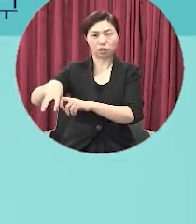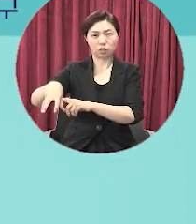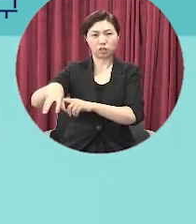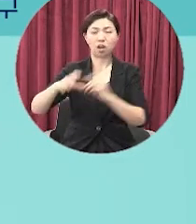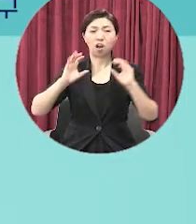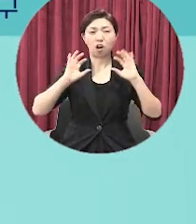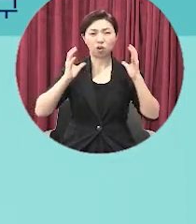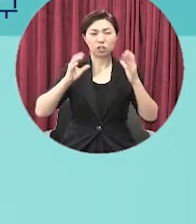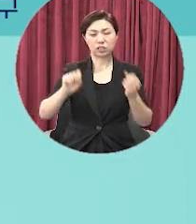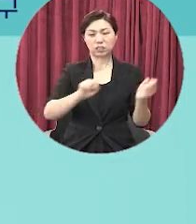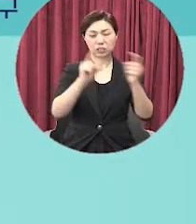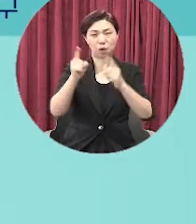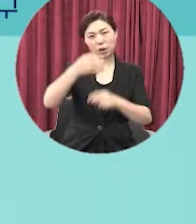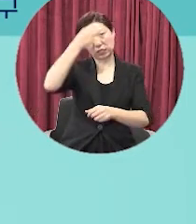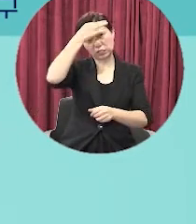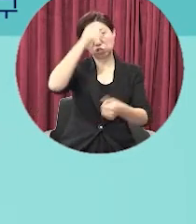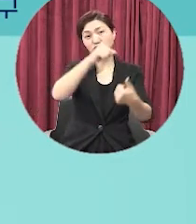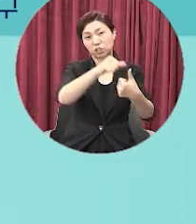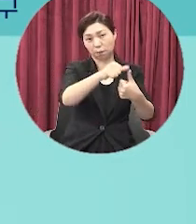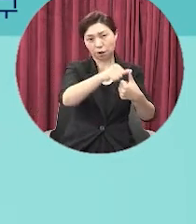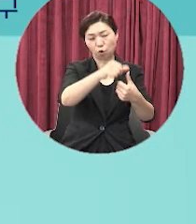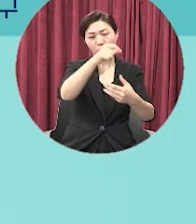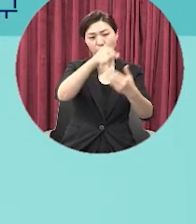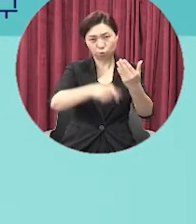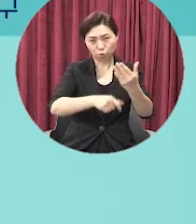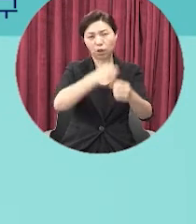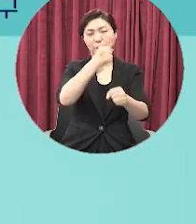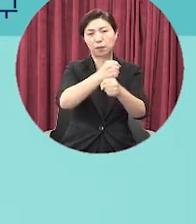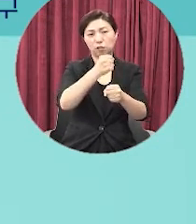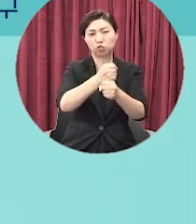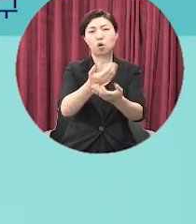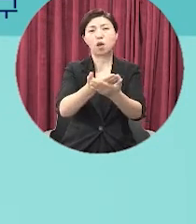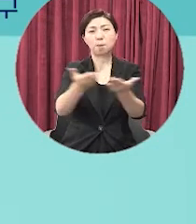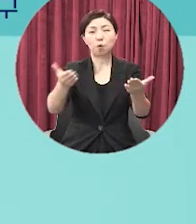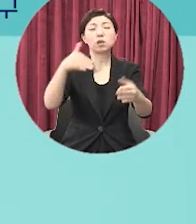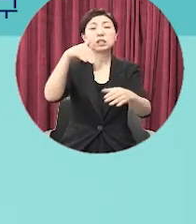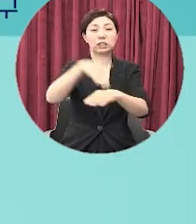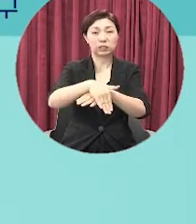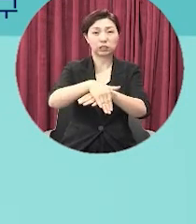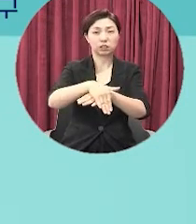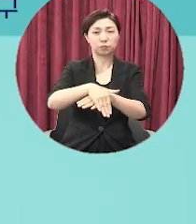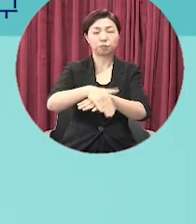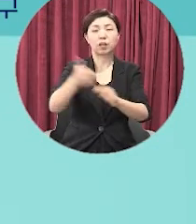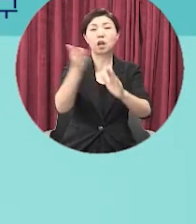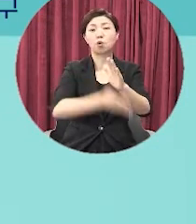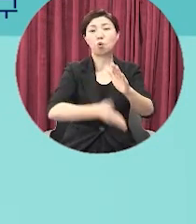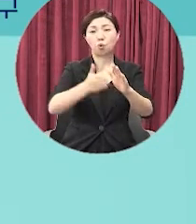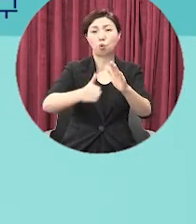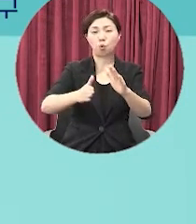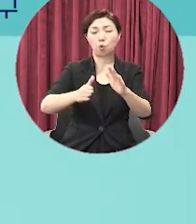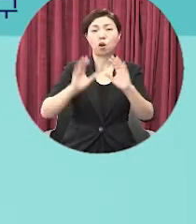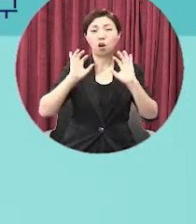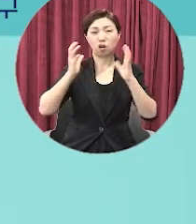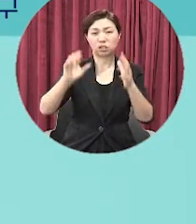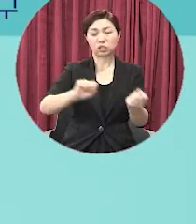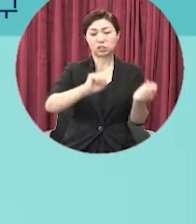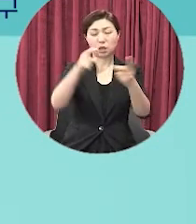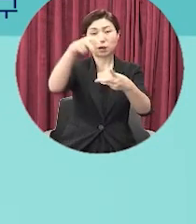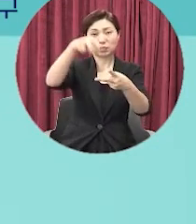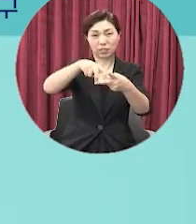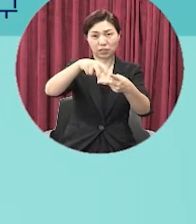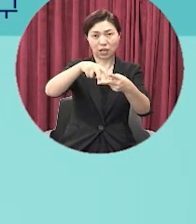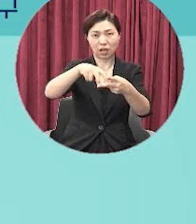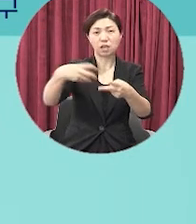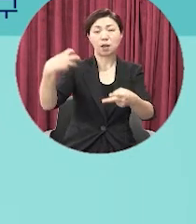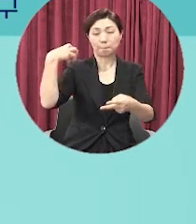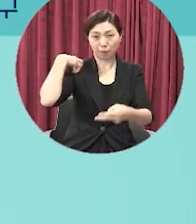자문하고 그리고 프로그램을 개발하고 보급하는 역할을 공원 의자를 센터와 연계하여 진행을 하게 되고 그리고